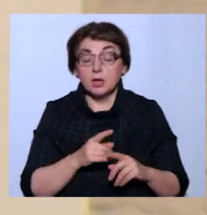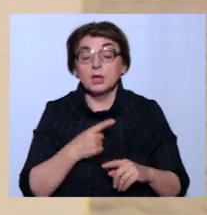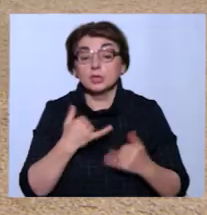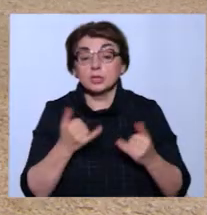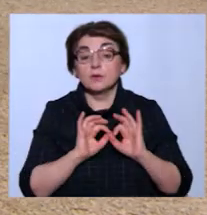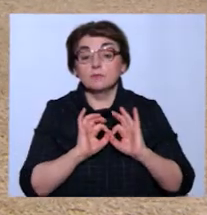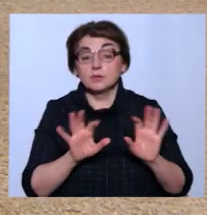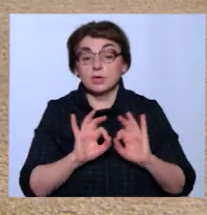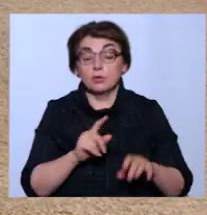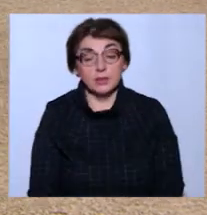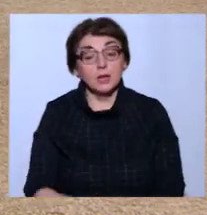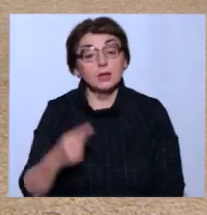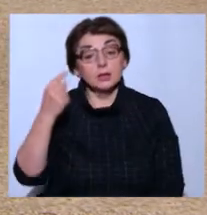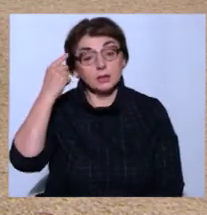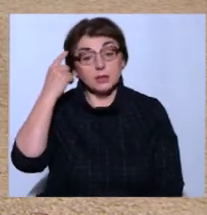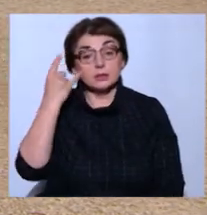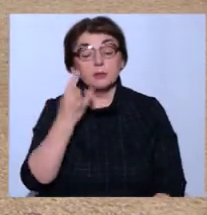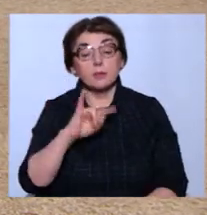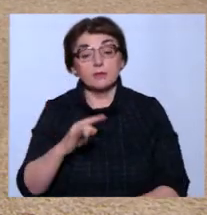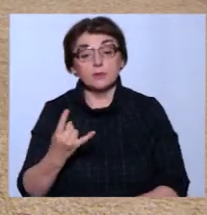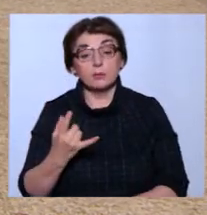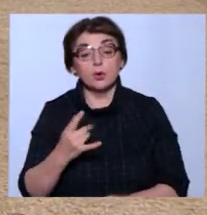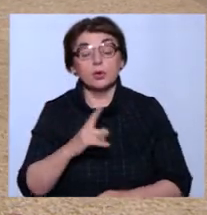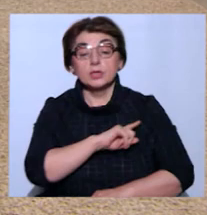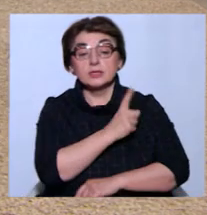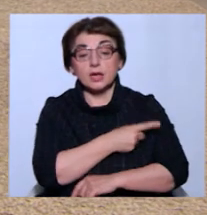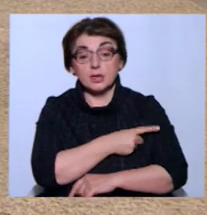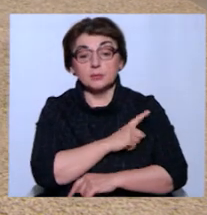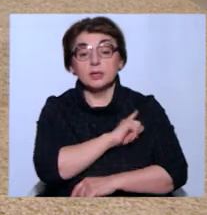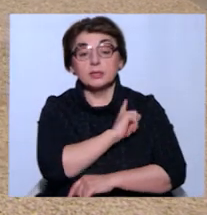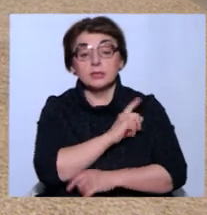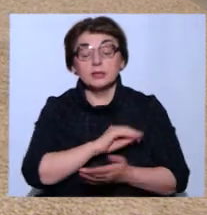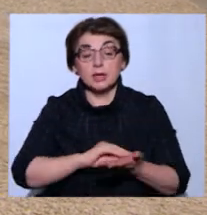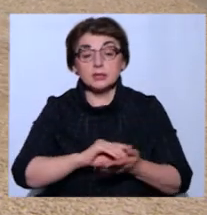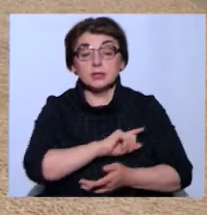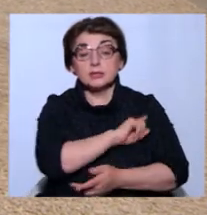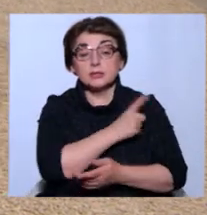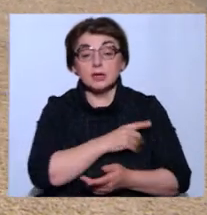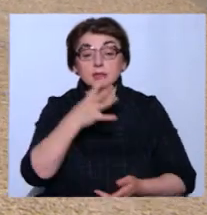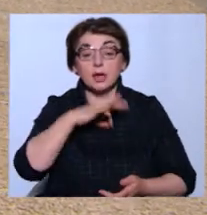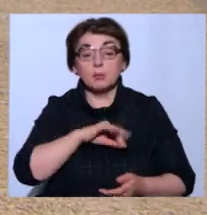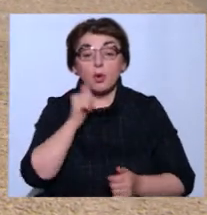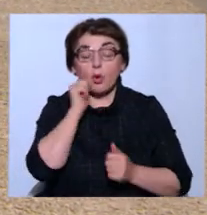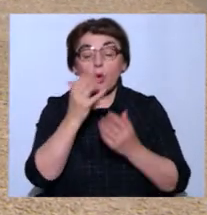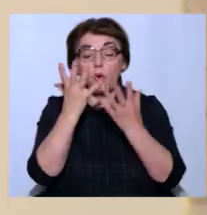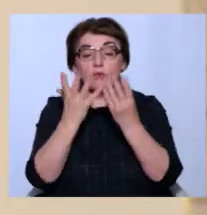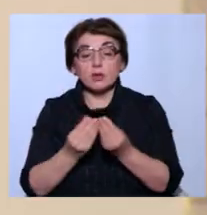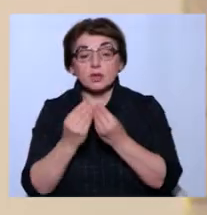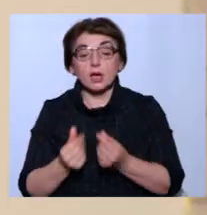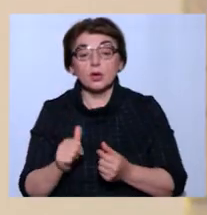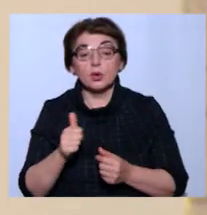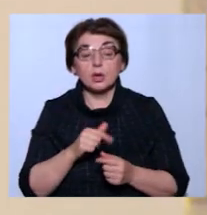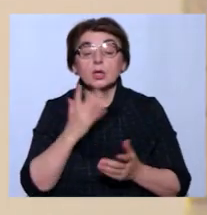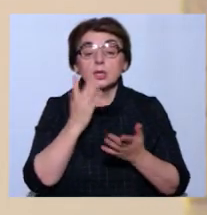ძალაზე. გაიხსენეთ ბავშვებო ძალები და დაწერეთ ძალის გამოვლინებები თქვენს ყოველდღიურ ცხოვრებაში. გაიხსენეთ, რომ ძალები